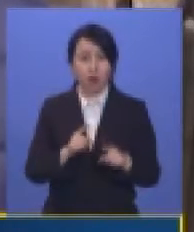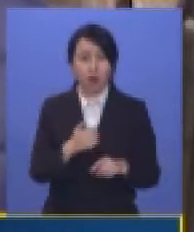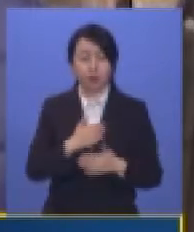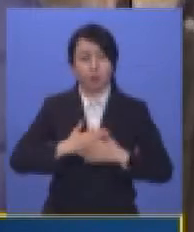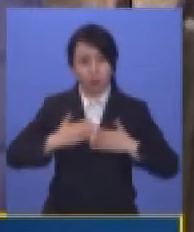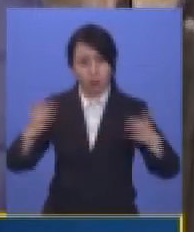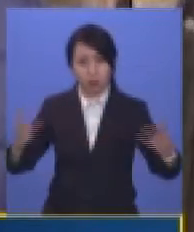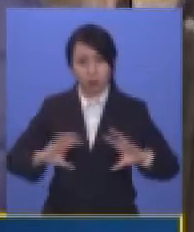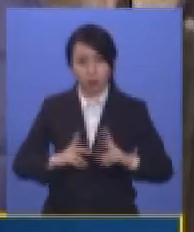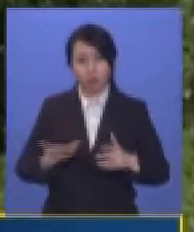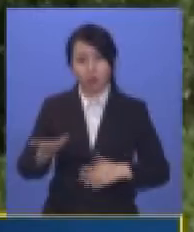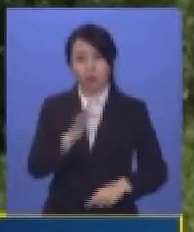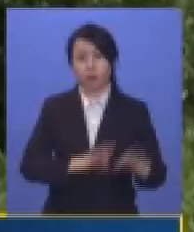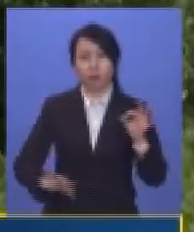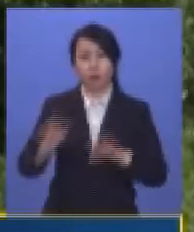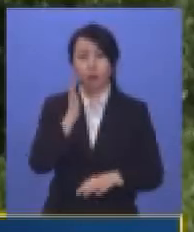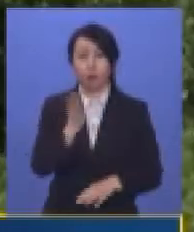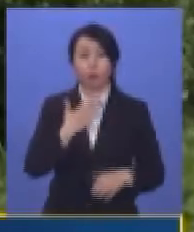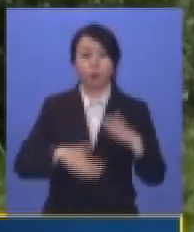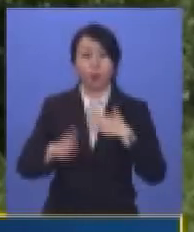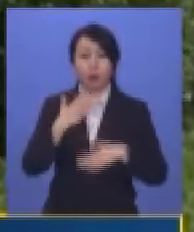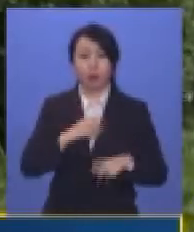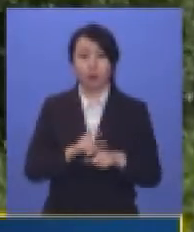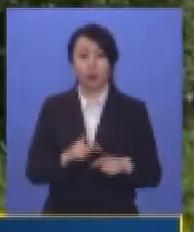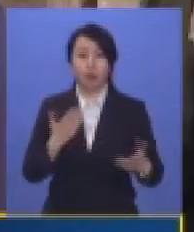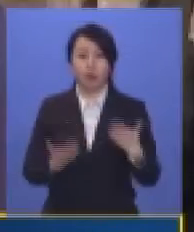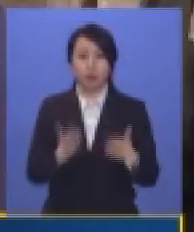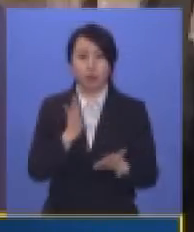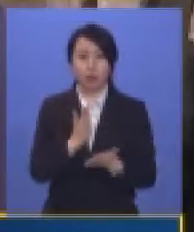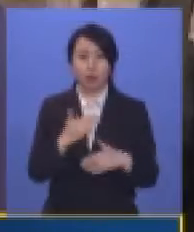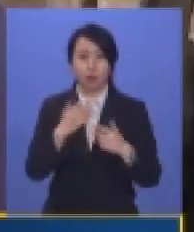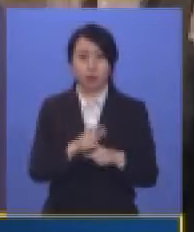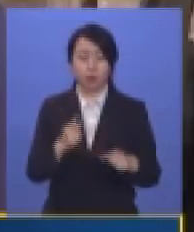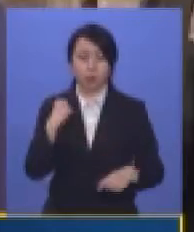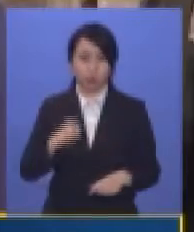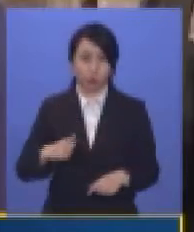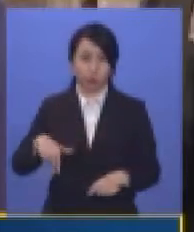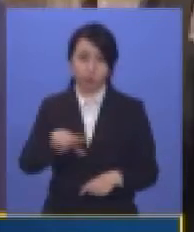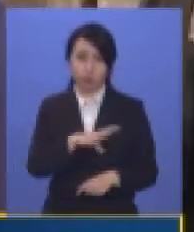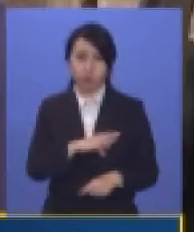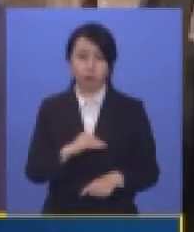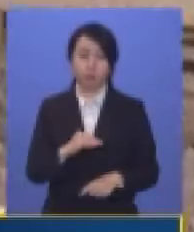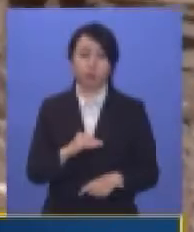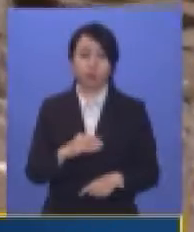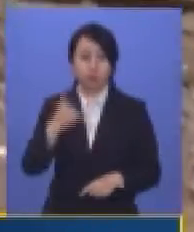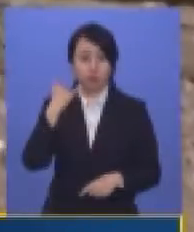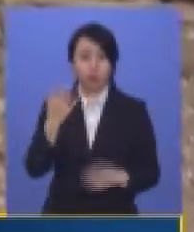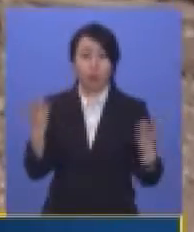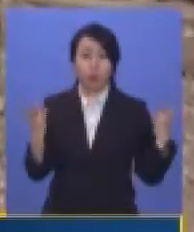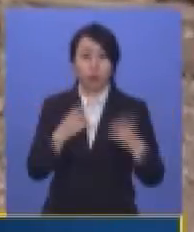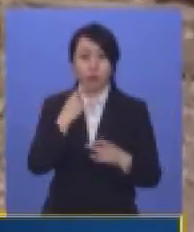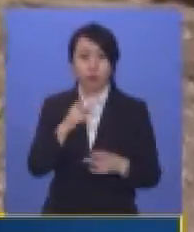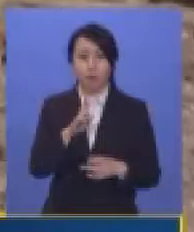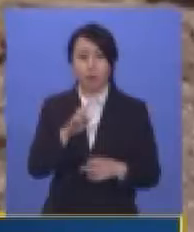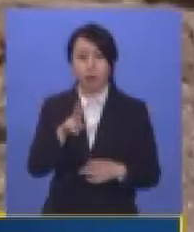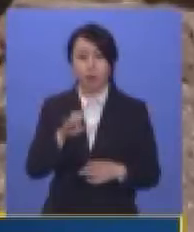географию нашего проекта. Будем рады, если люди отзовутся на нашу акцию. Ждем всех и ждем ваших звонков. Стоит отметить,